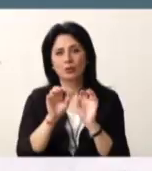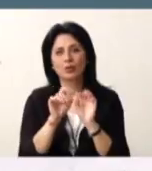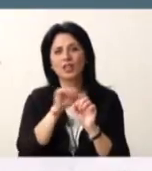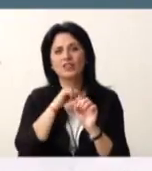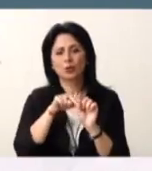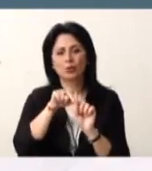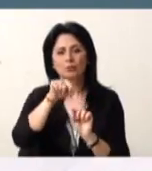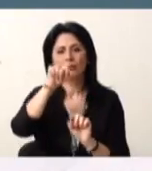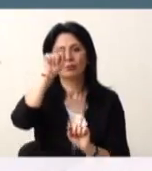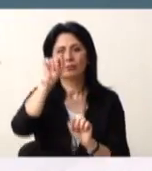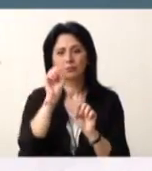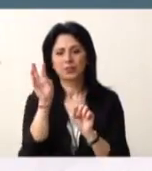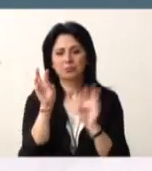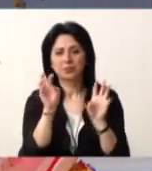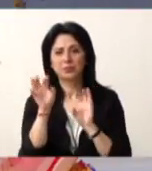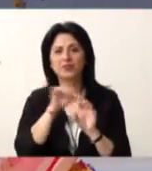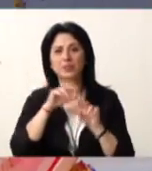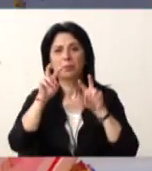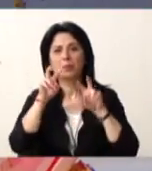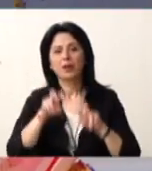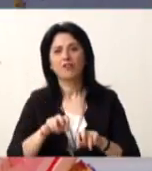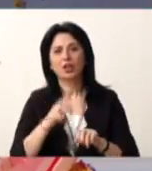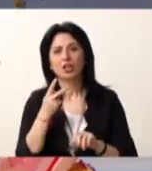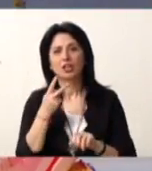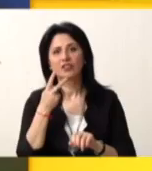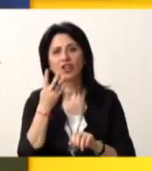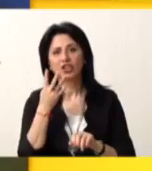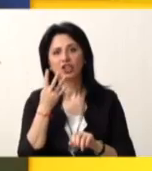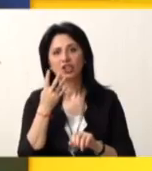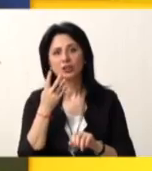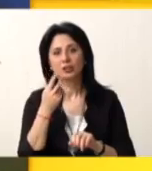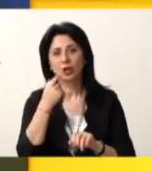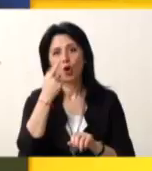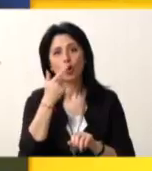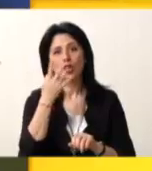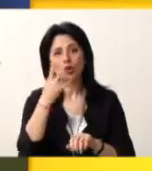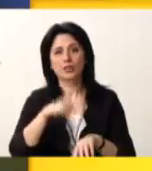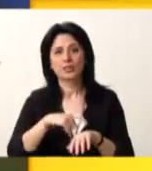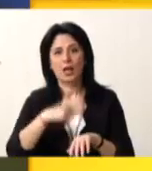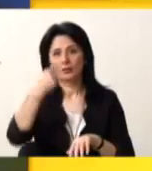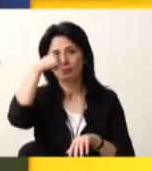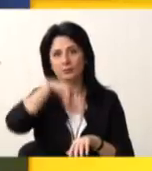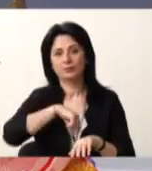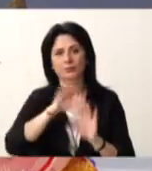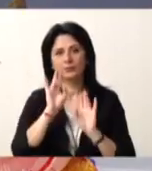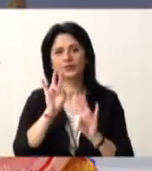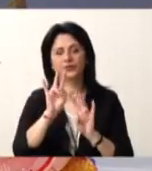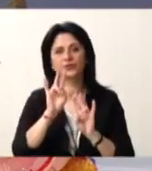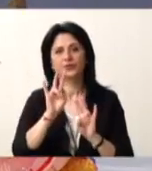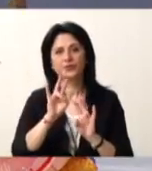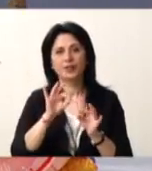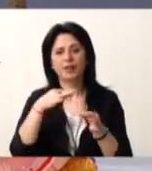მთელ სიგრძეზე საყლაპავის პერიმეტრზე. ხდება ეს მუდმივად აქვს ჩადგმული. მუდმივად 24 საათი. მინიმუმ 24 საათი მე ხომ